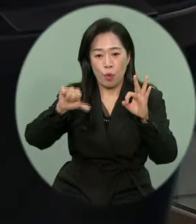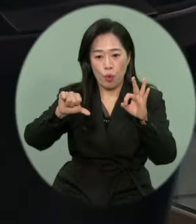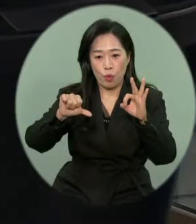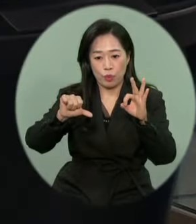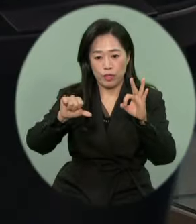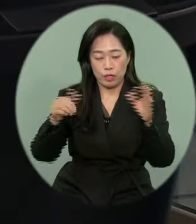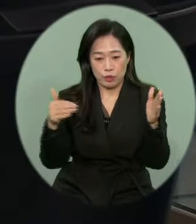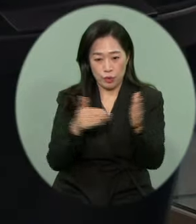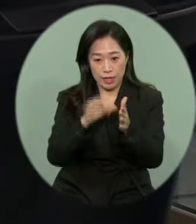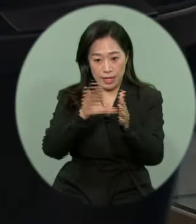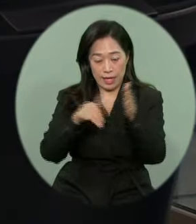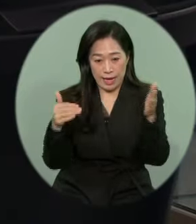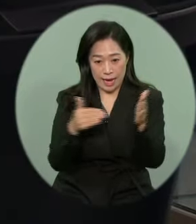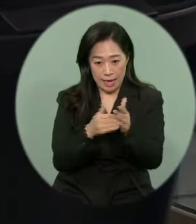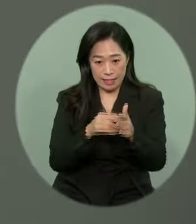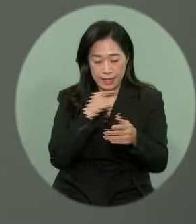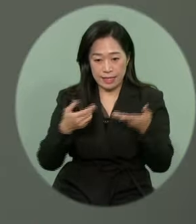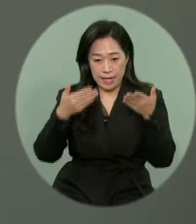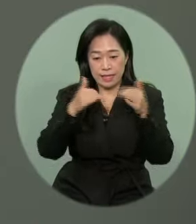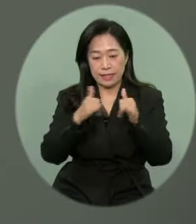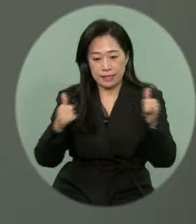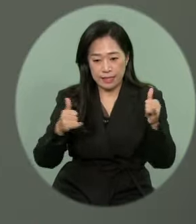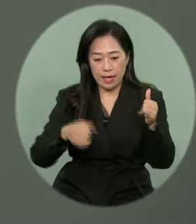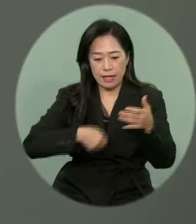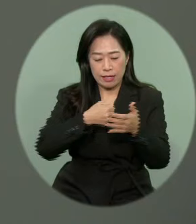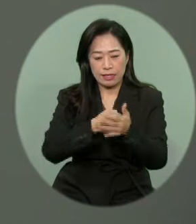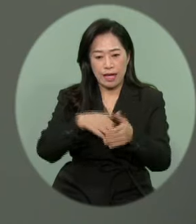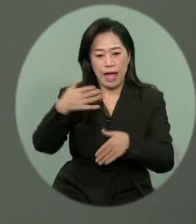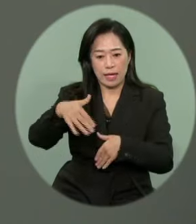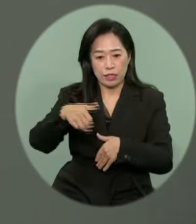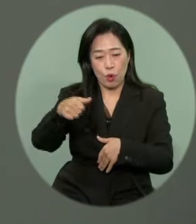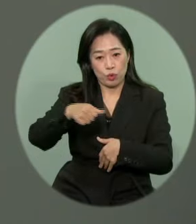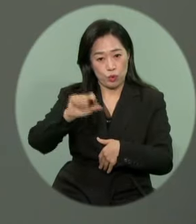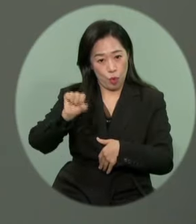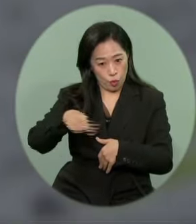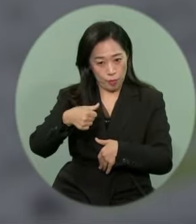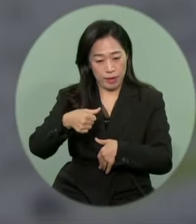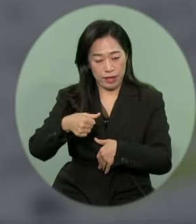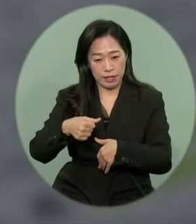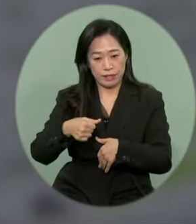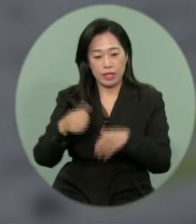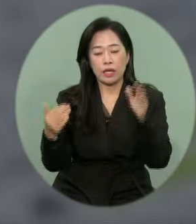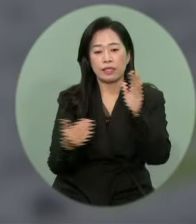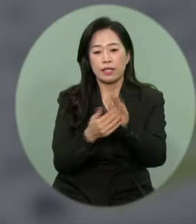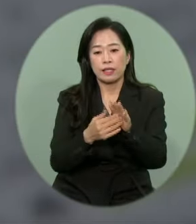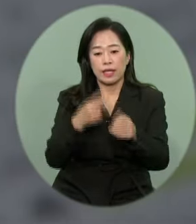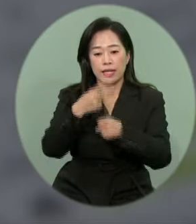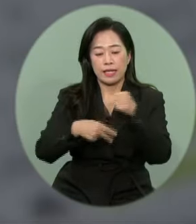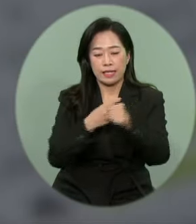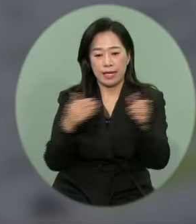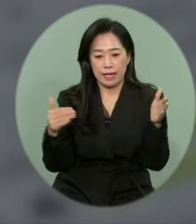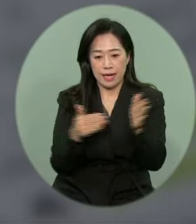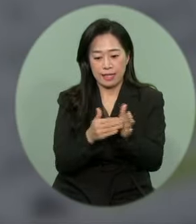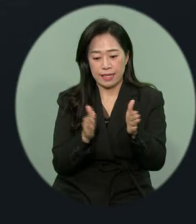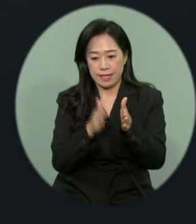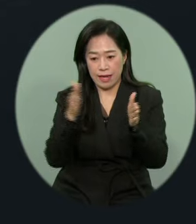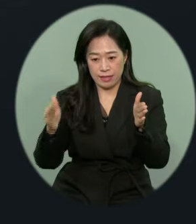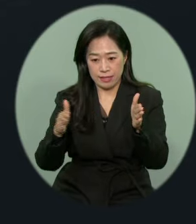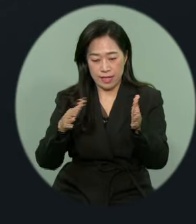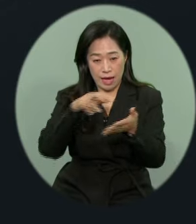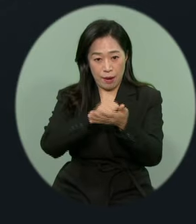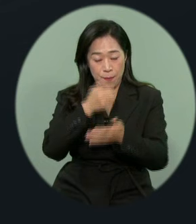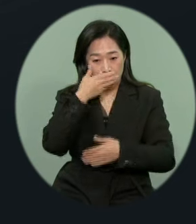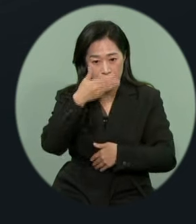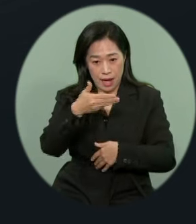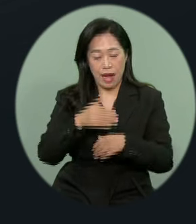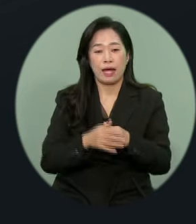종료시까지 희생자로 결정되지 못한 5,500여 건은 최대 2년까지 조사 을 확보할 수 있습니다 또